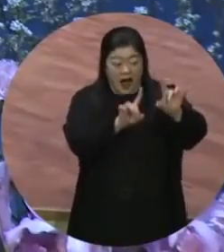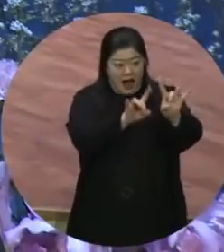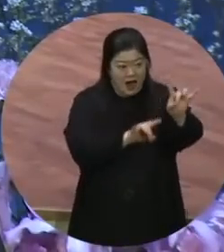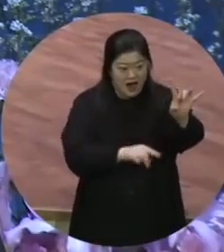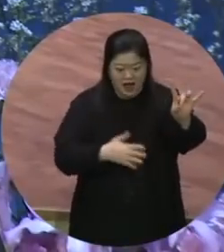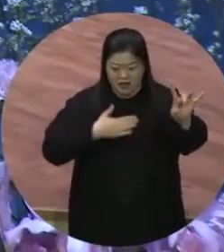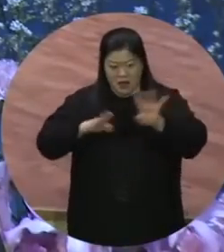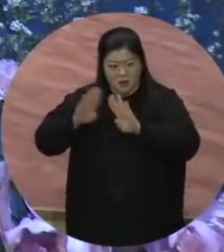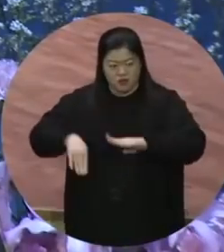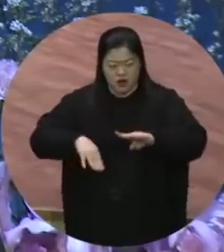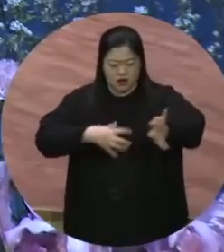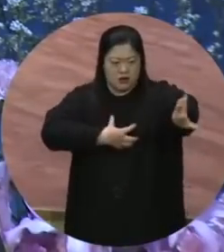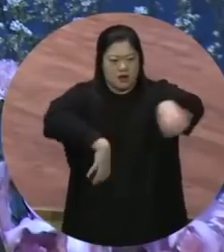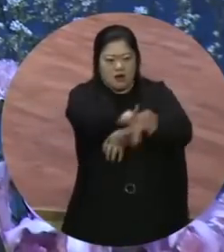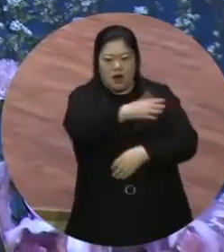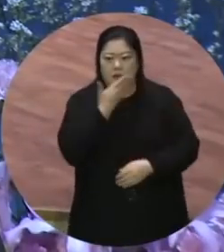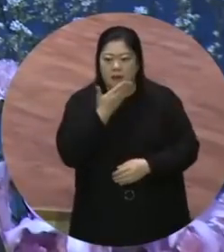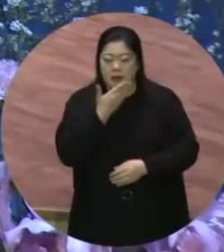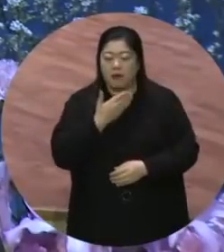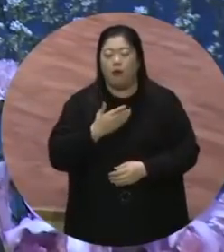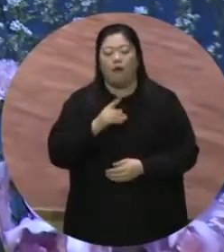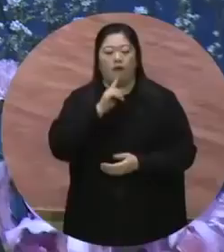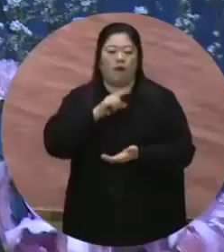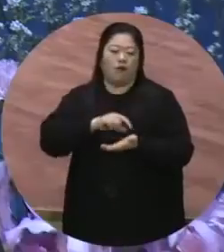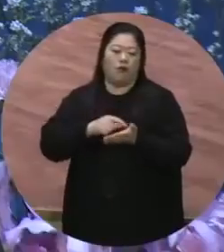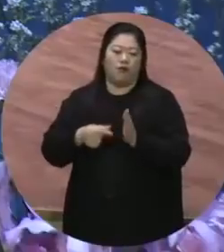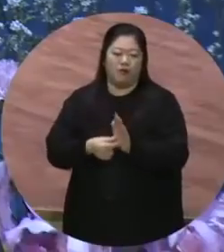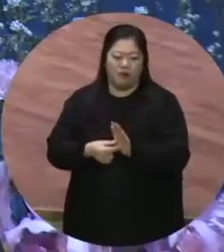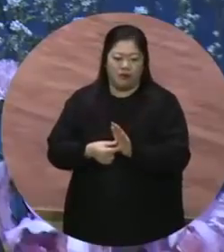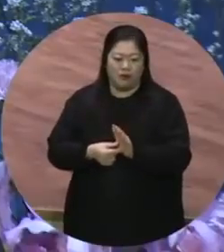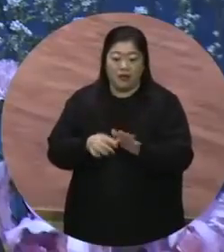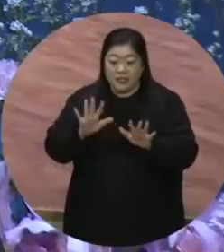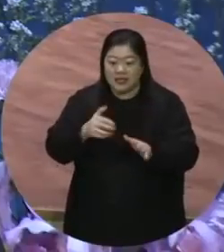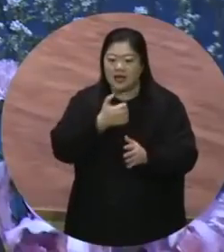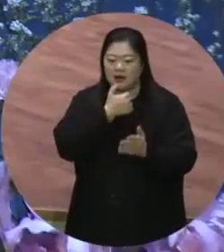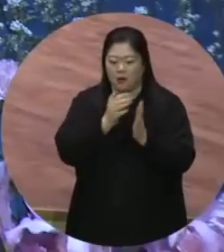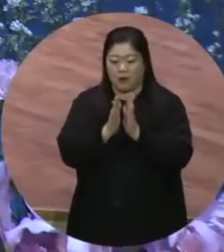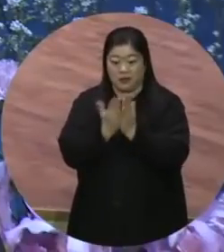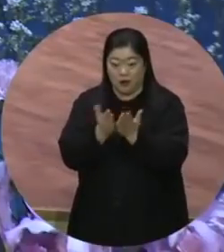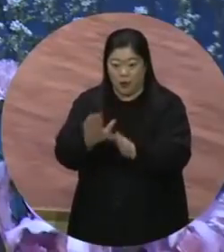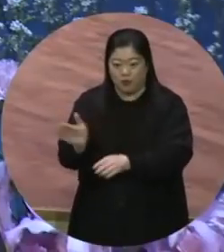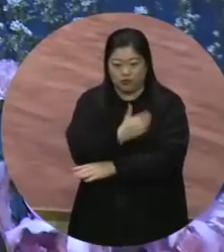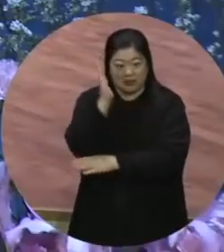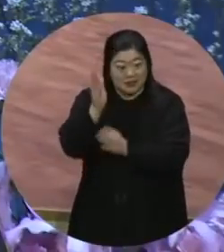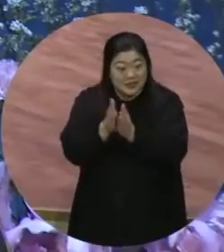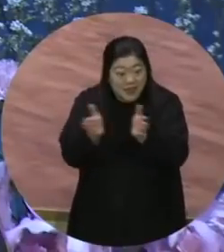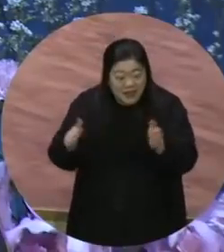통해서 주님의 음성을 듣는 기회가 되길 바랍니다.